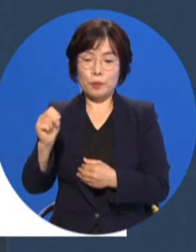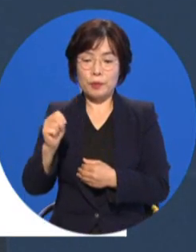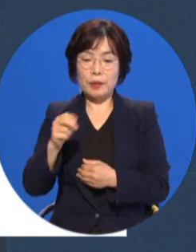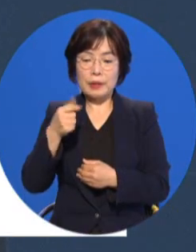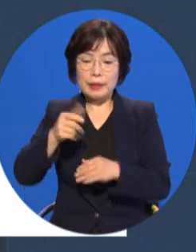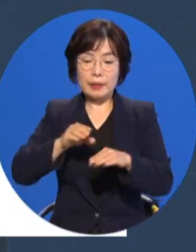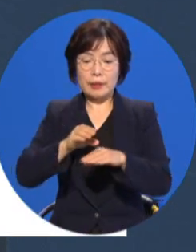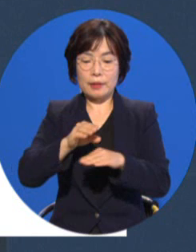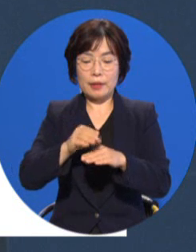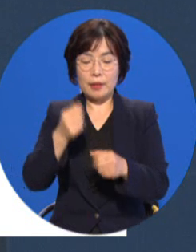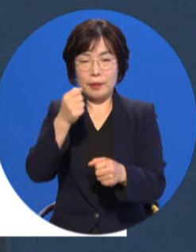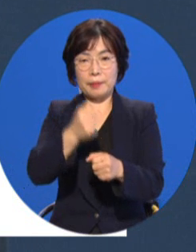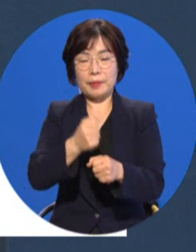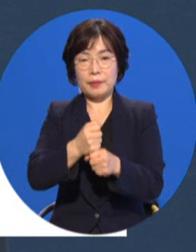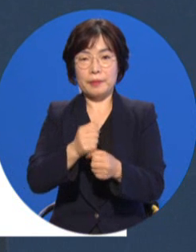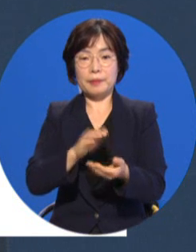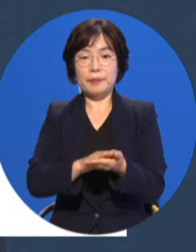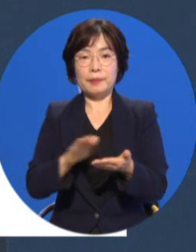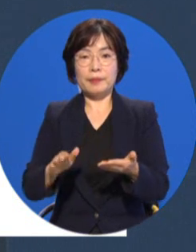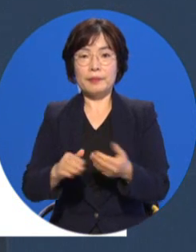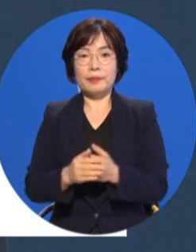소형차를 생산하겠습니다.